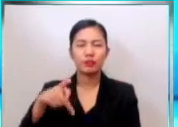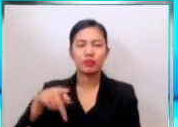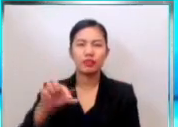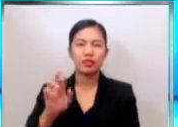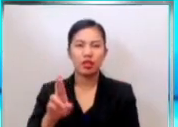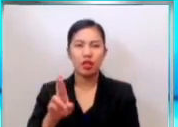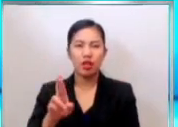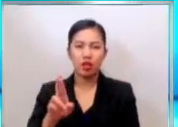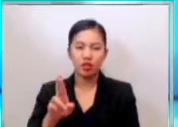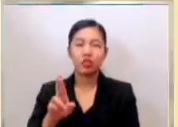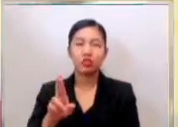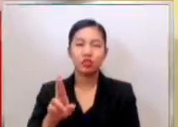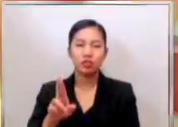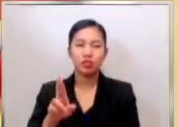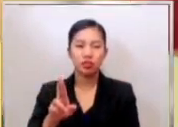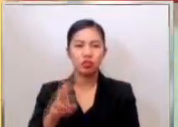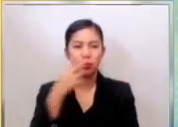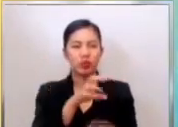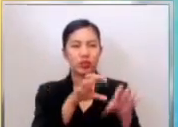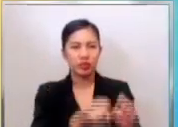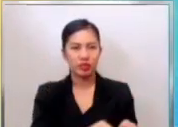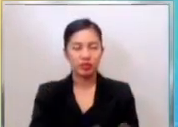Abdurrahman.